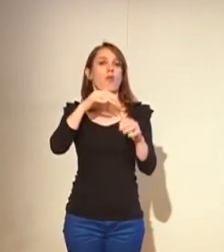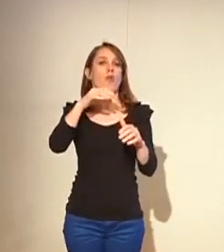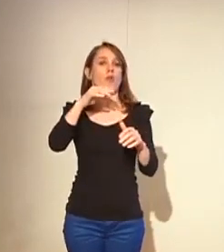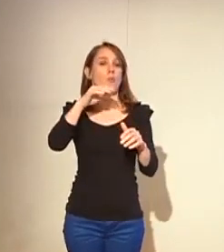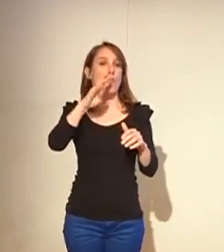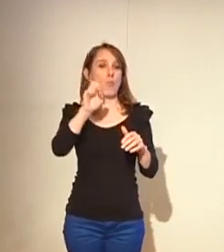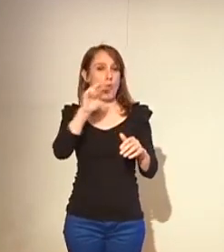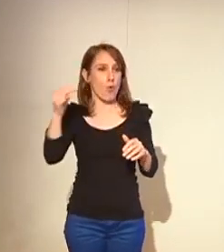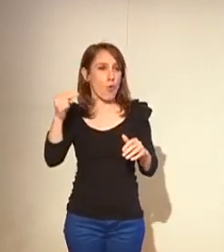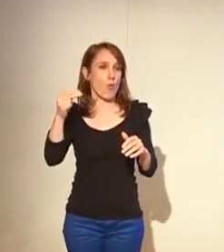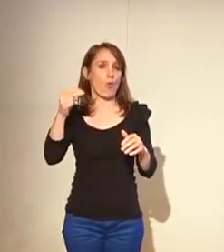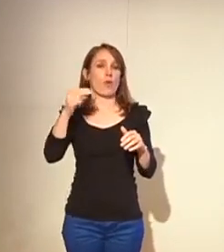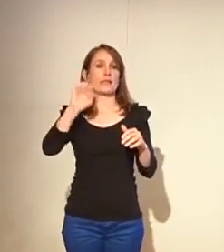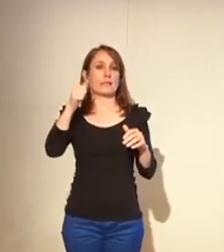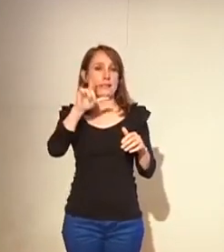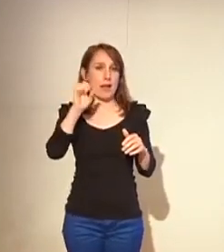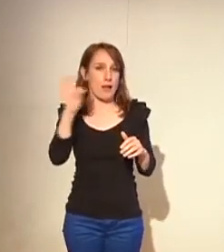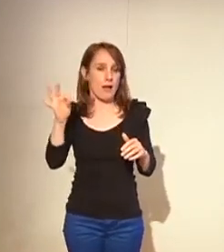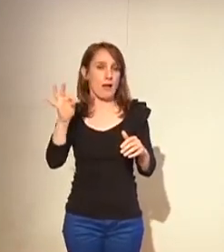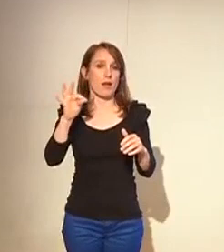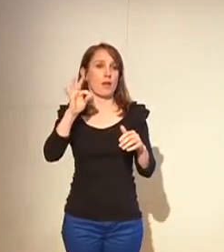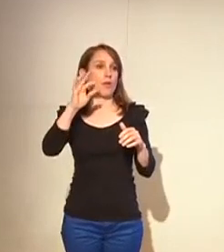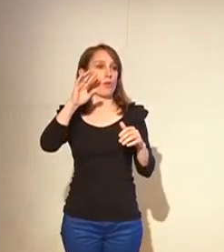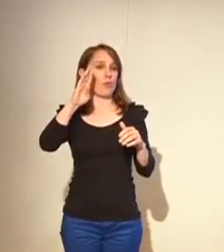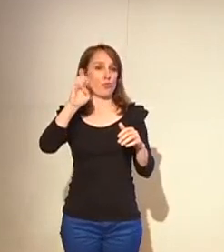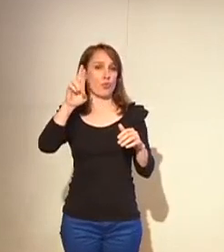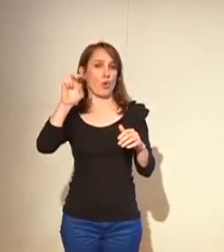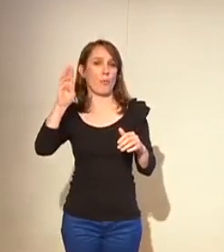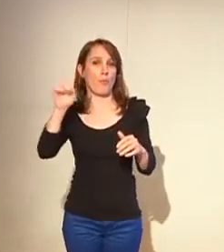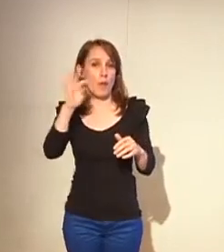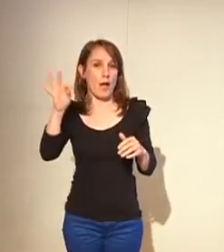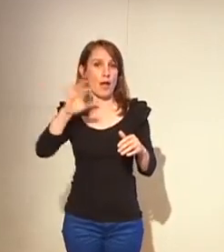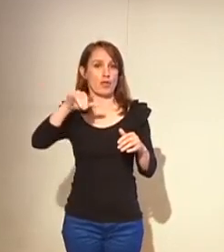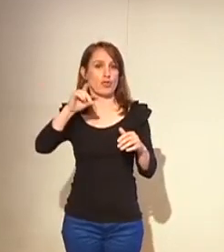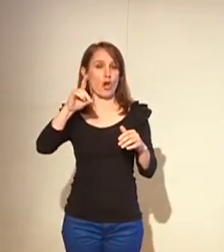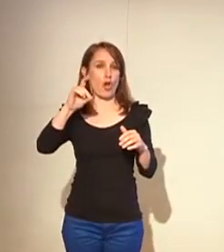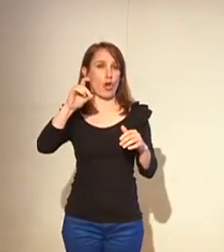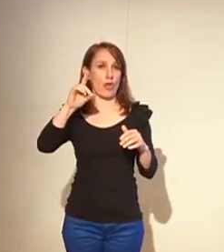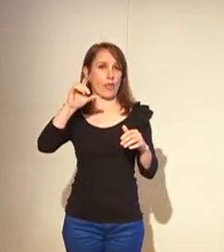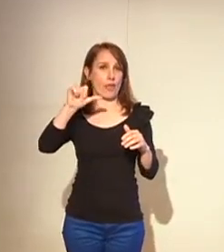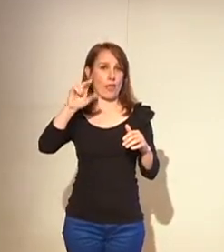Mar pour jme sa pourivier nobleour et Jean jordanov pour